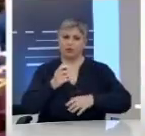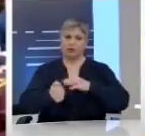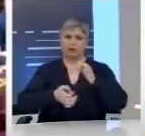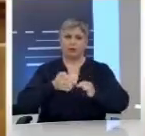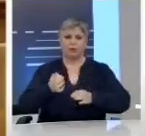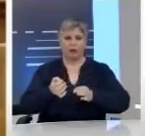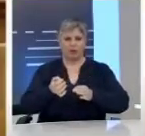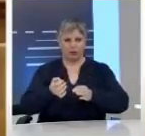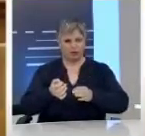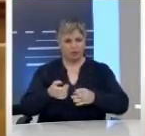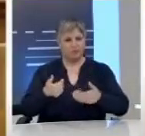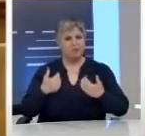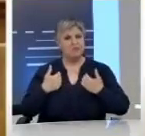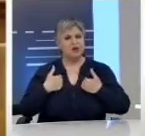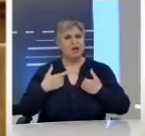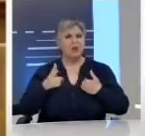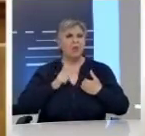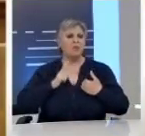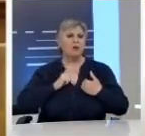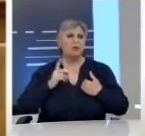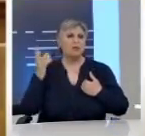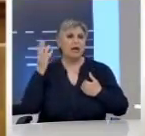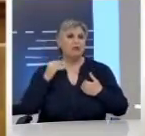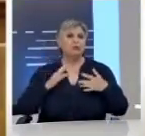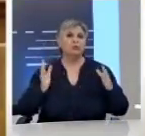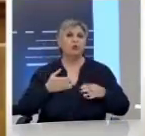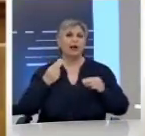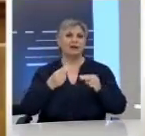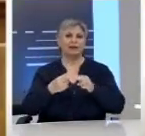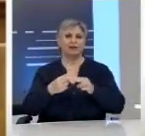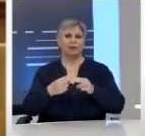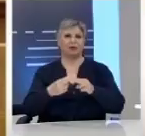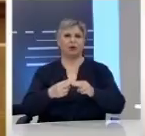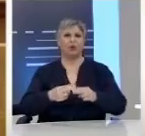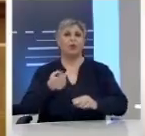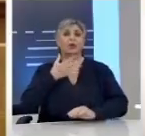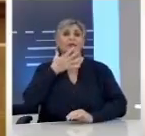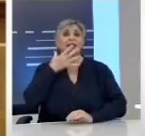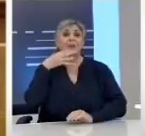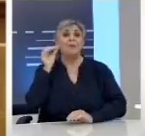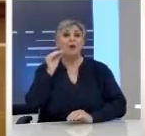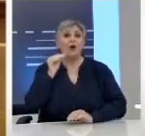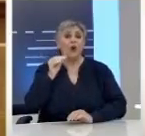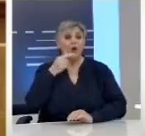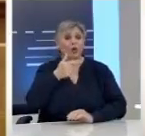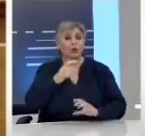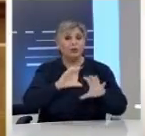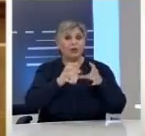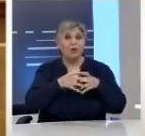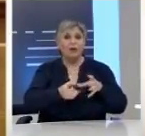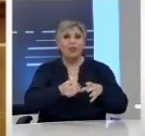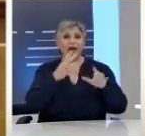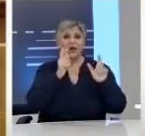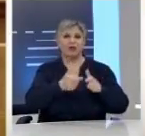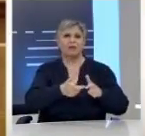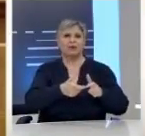Περιμέναμε κάτι ουσιαστικό να ακούσουμε για την άρνησή του, για την άρνηση της Νέας Δημοκρατίας